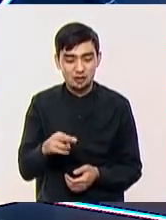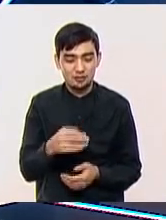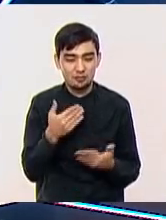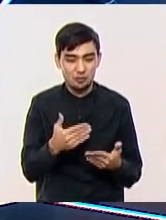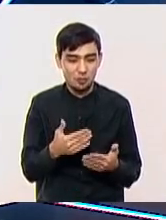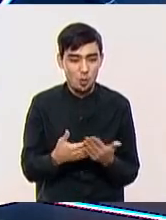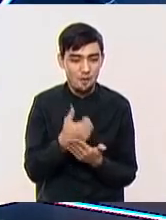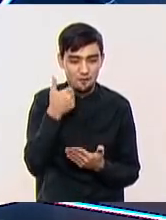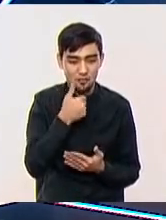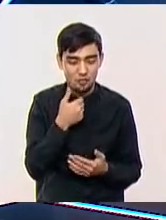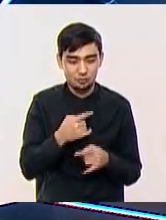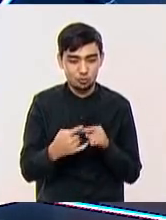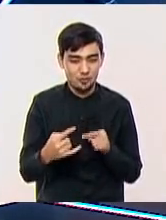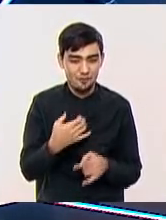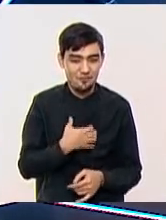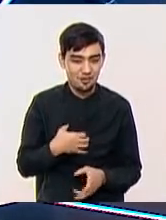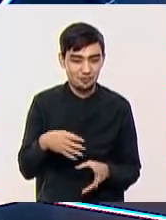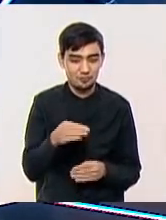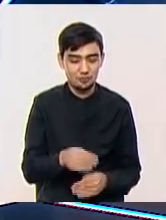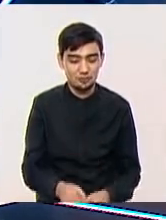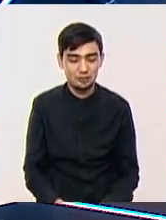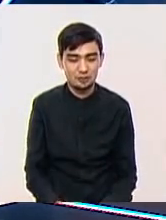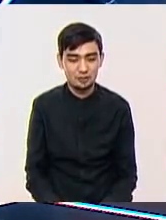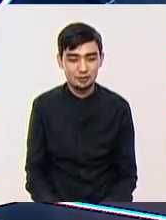сіздің жаңа жылдық дастарханыңызға керектінің бәрі.